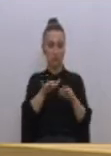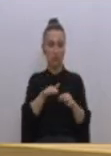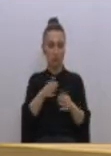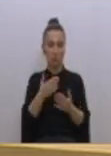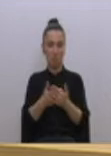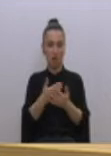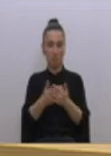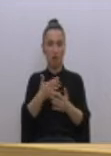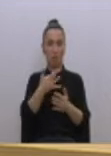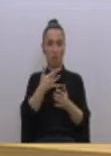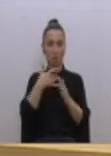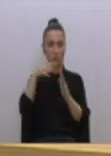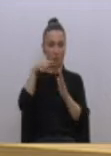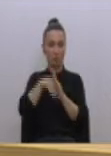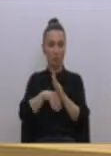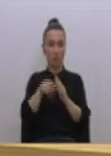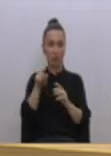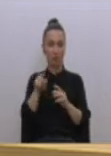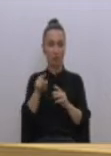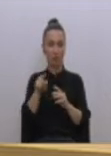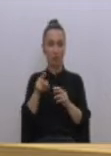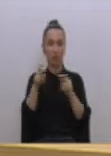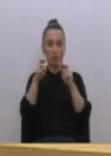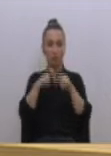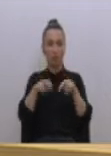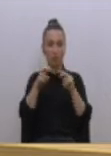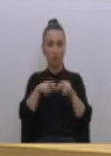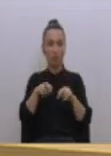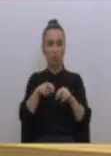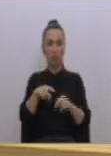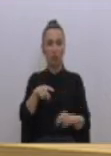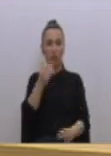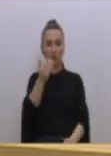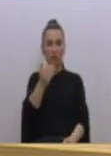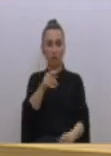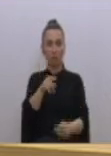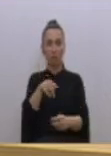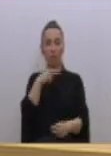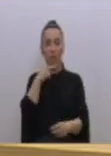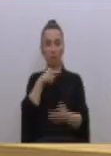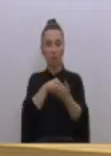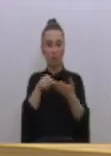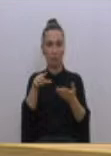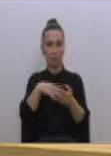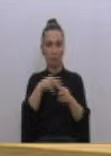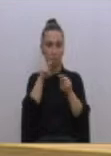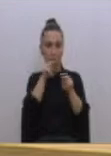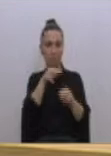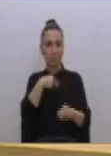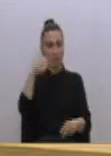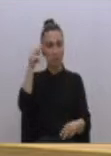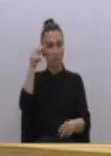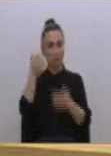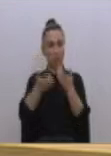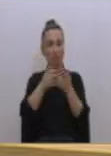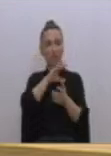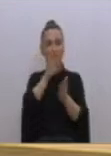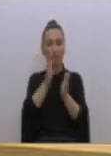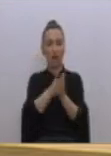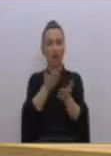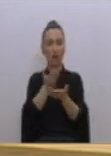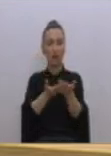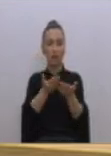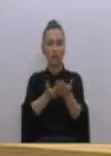მაგალითად, მუნიციპალიტეტებში შემოწმებაზე იქ თქვენ უსვავთ ხალხს, მე ძალიან ყურადღებით შევისწავლე ყველა რეკომენდაცია, რომ